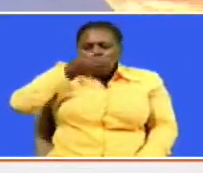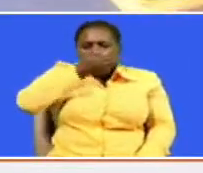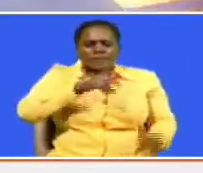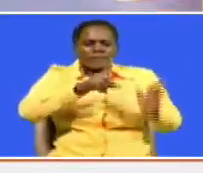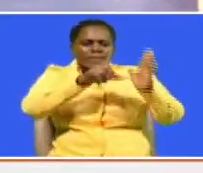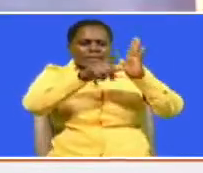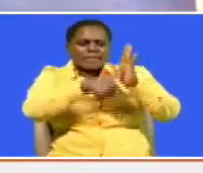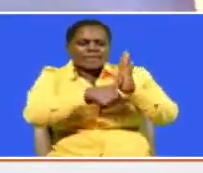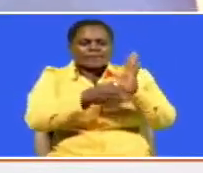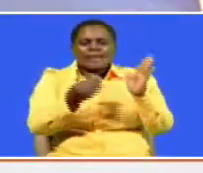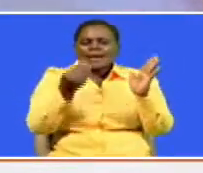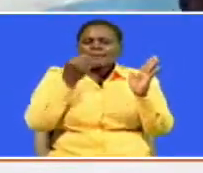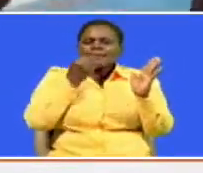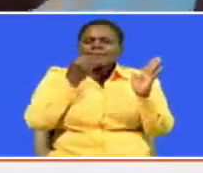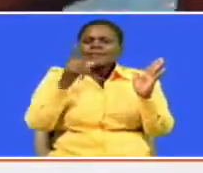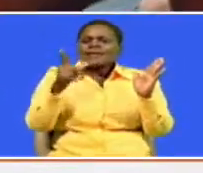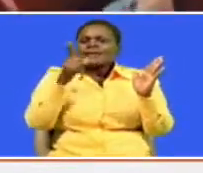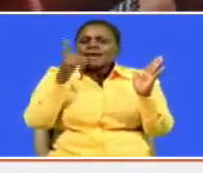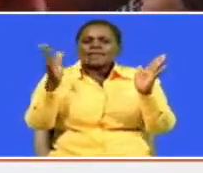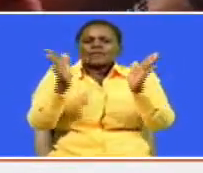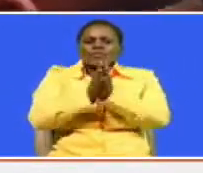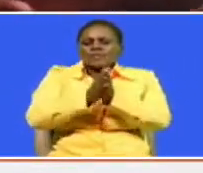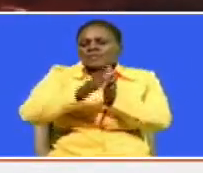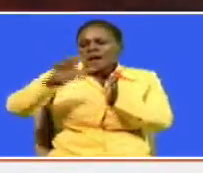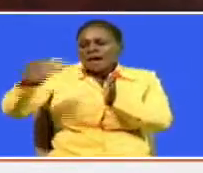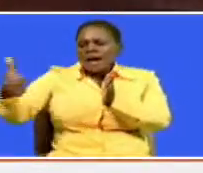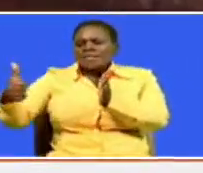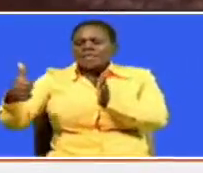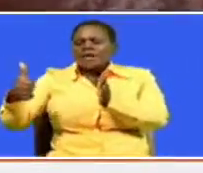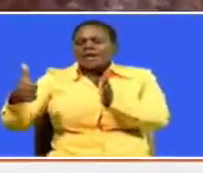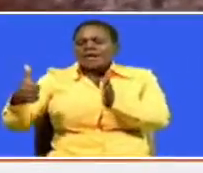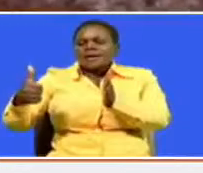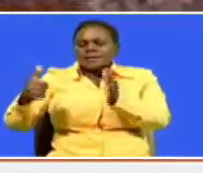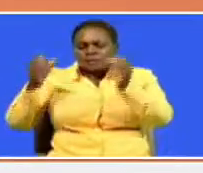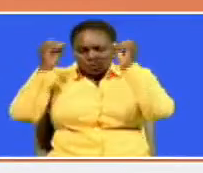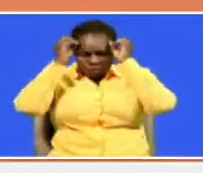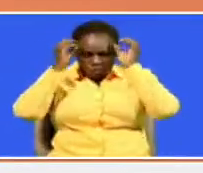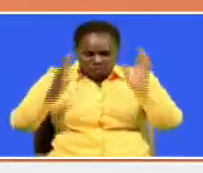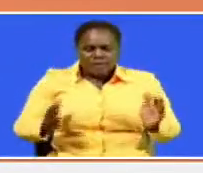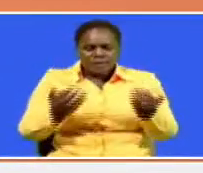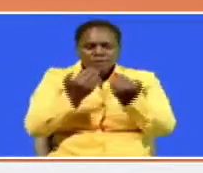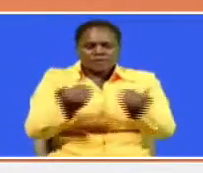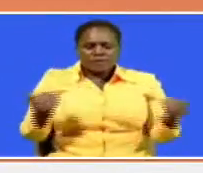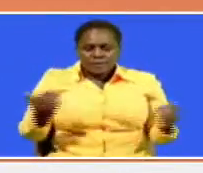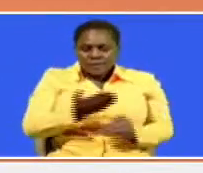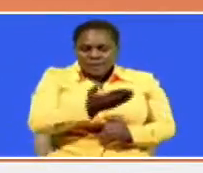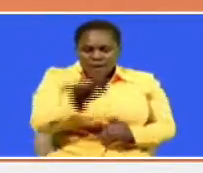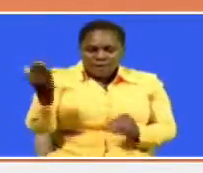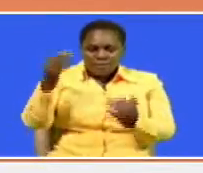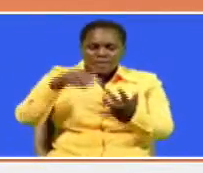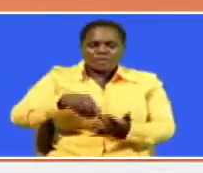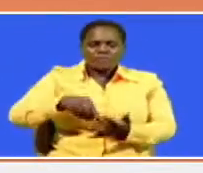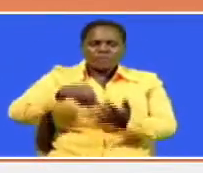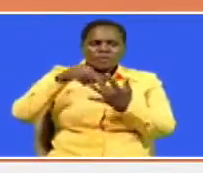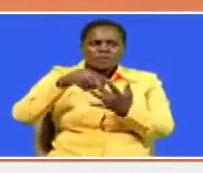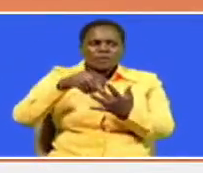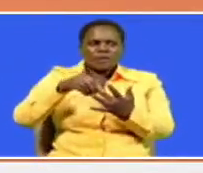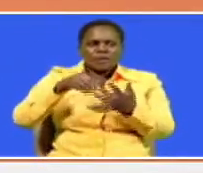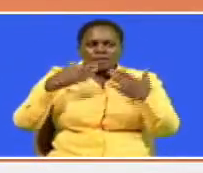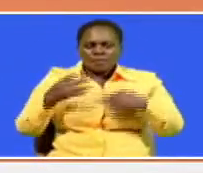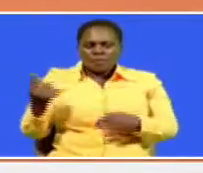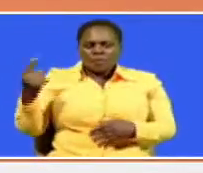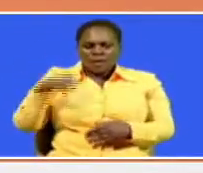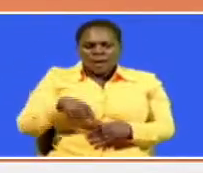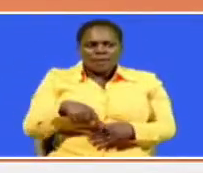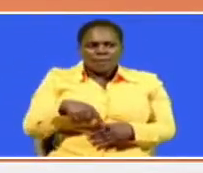baadaye watakula lunch pamoja na hawa wengine. Hao watoto sana sana watu wa afya wakija